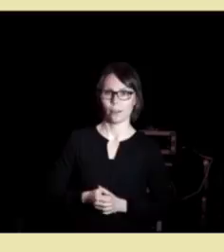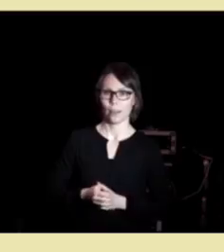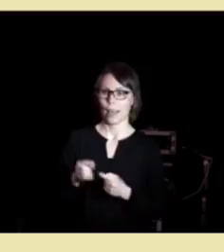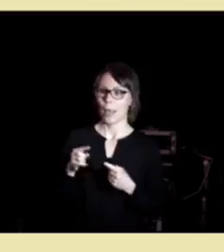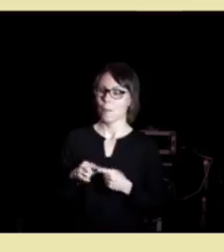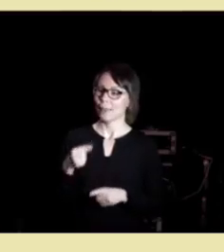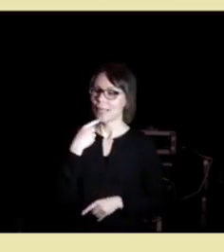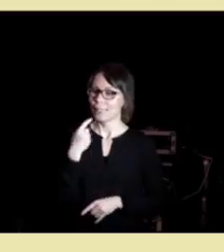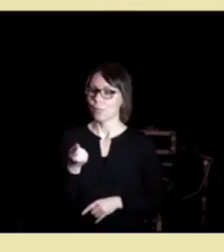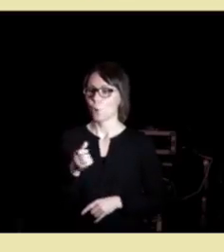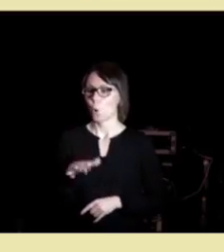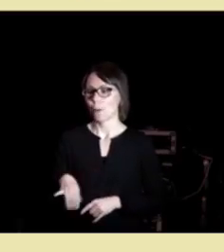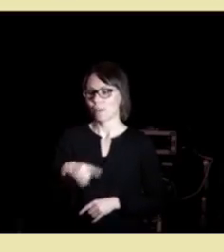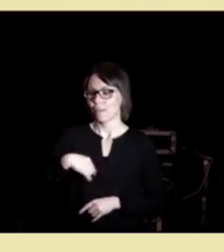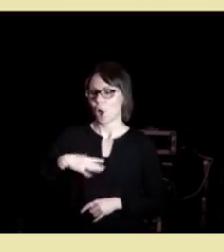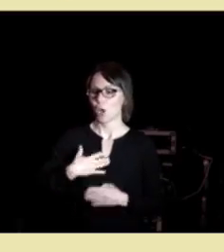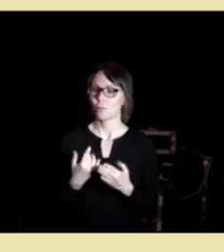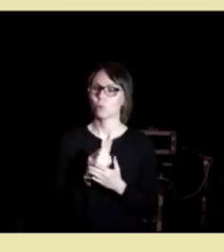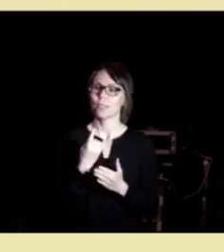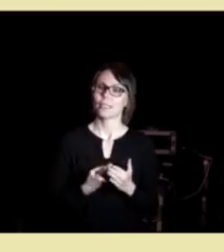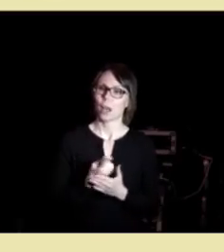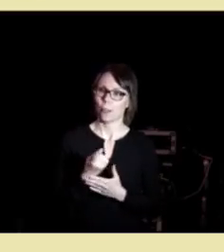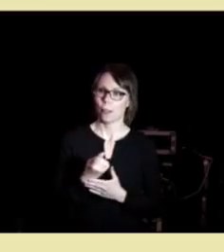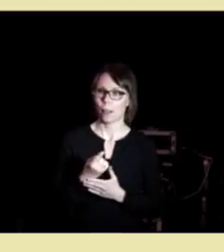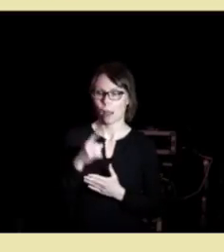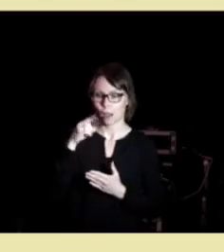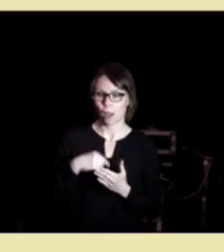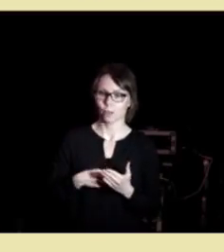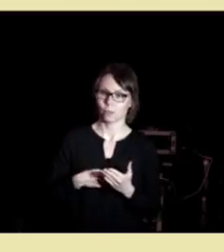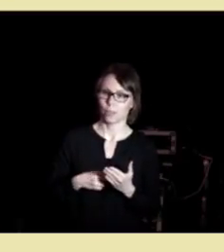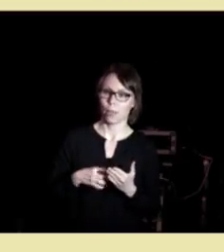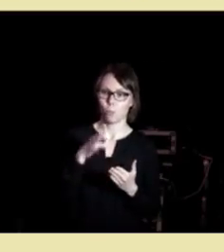det sier oss også noe om at vi har et potensiale for å ta det ned.